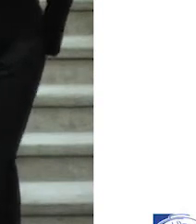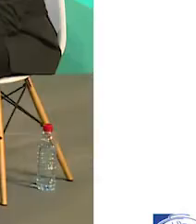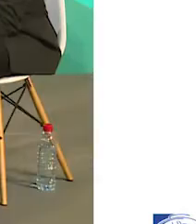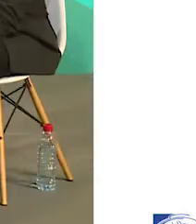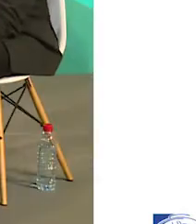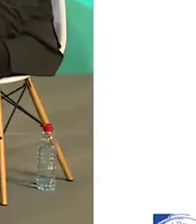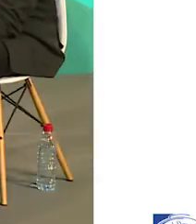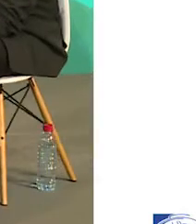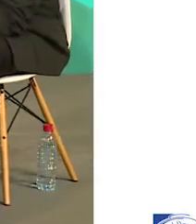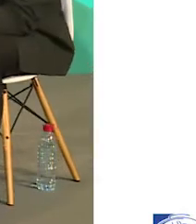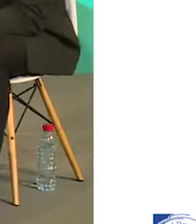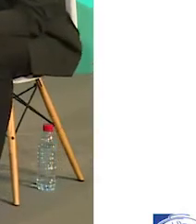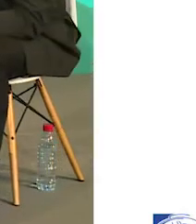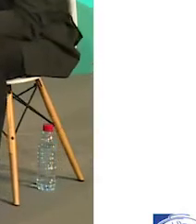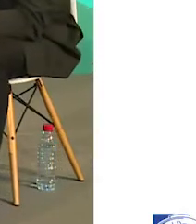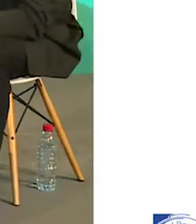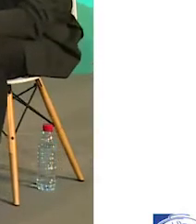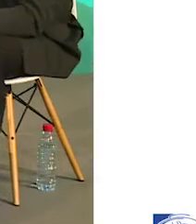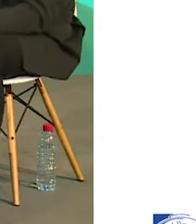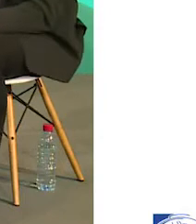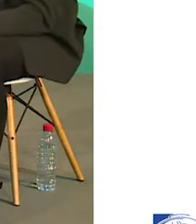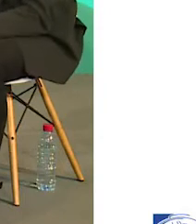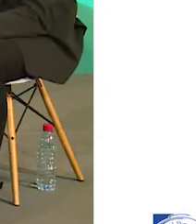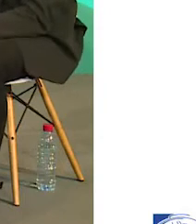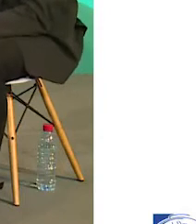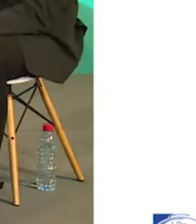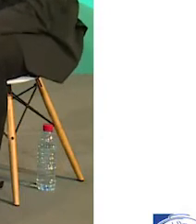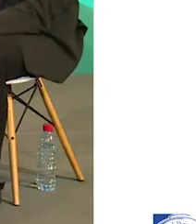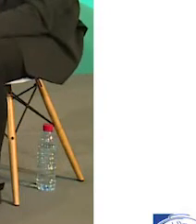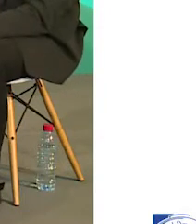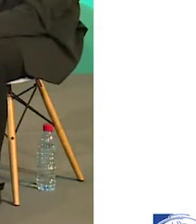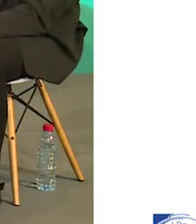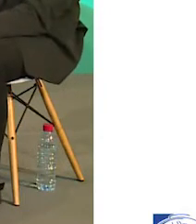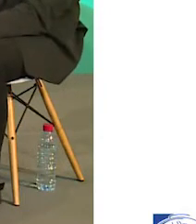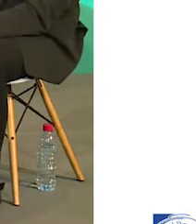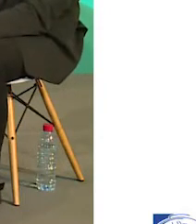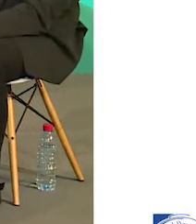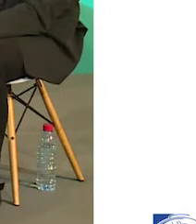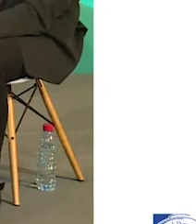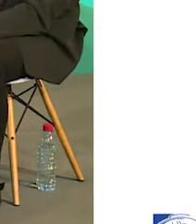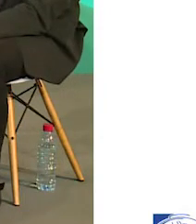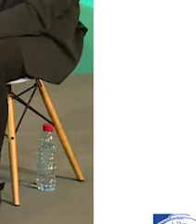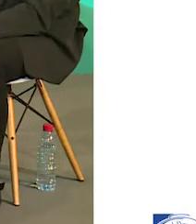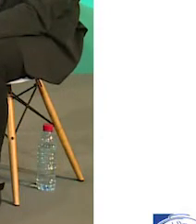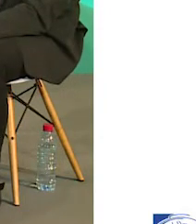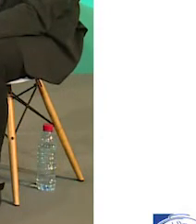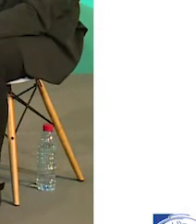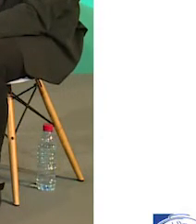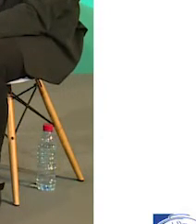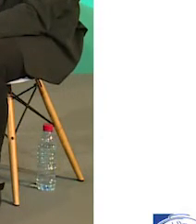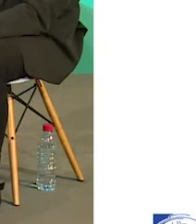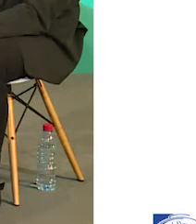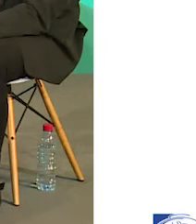Alain Pralon, oui, la question. Je suppose que c'est pour moi la question. Oui, il y a sûrement un moyen technique. Après,